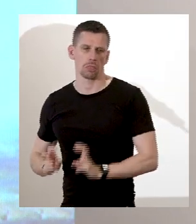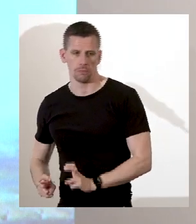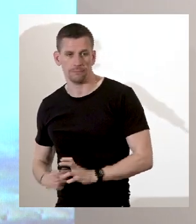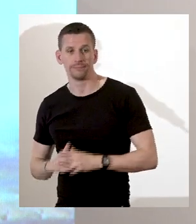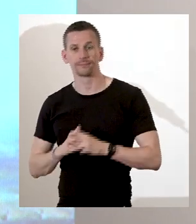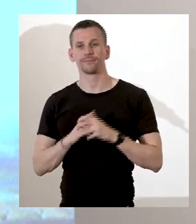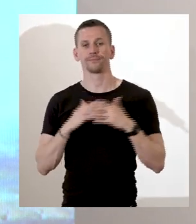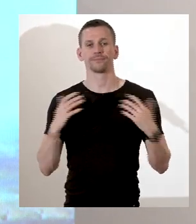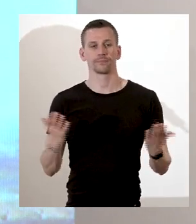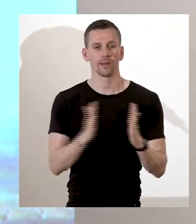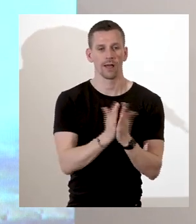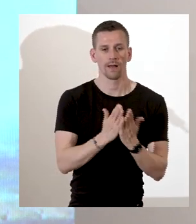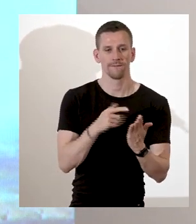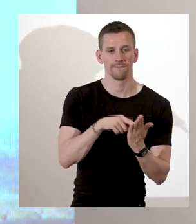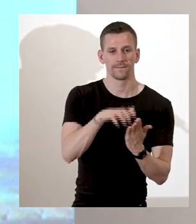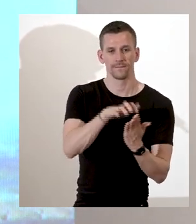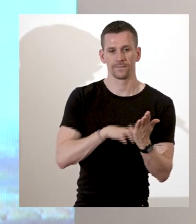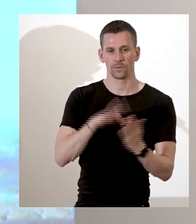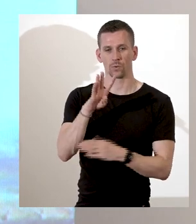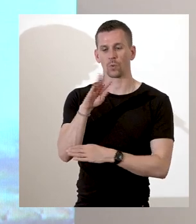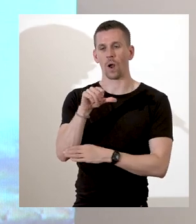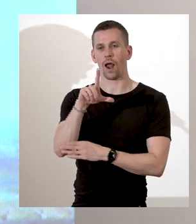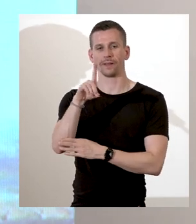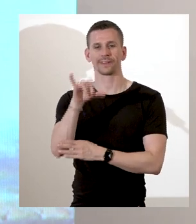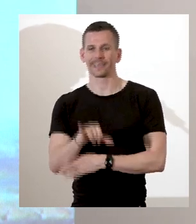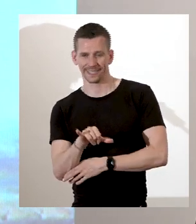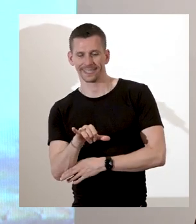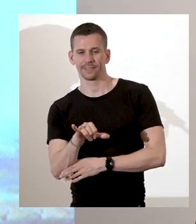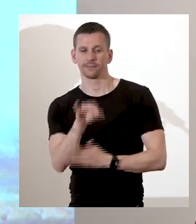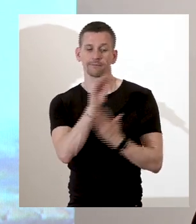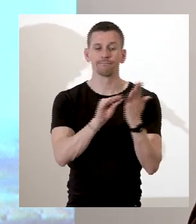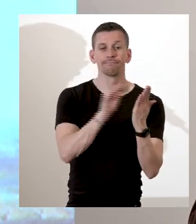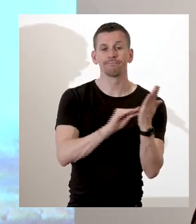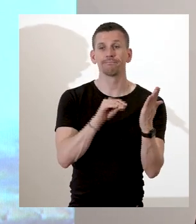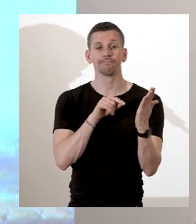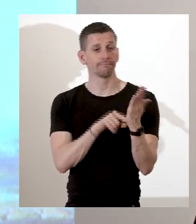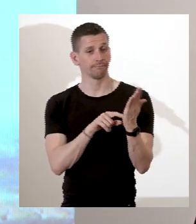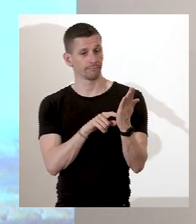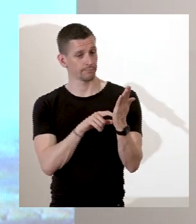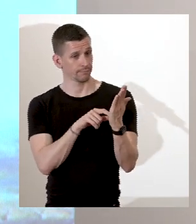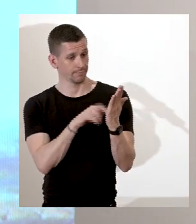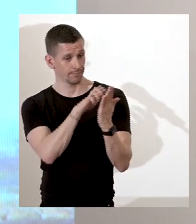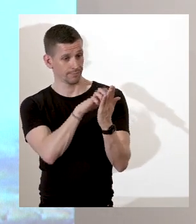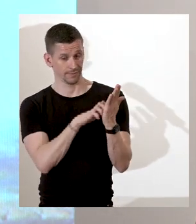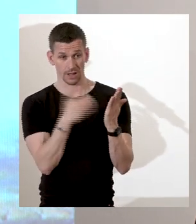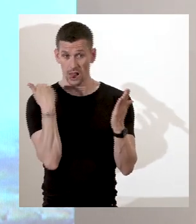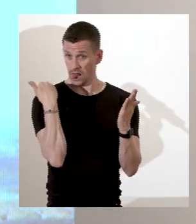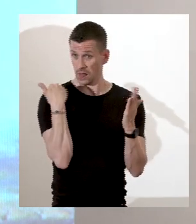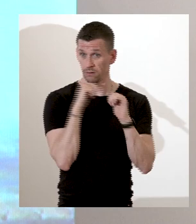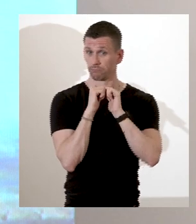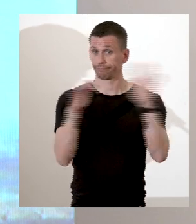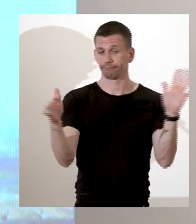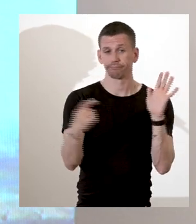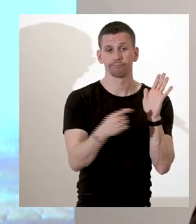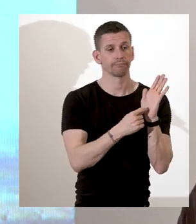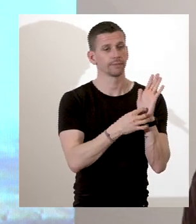récemment paru, qui en fait est un ouvrage qui s'intéresse à la situation de la Tunisie